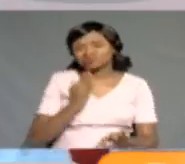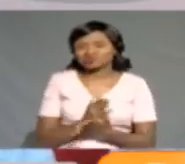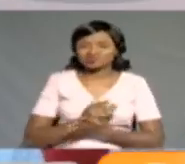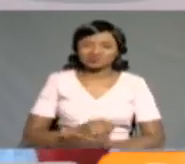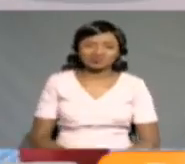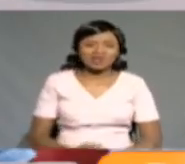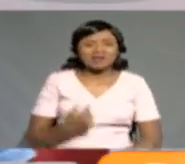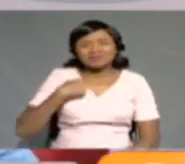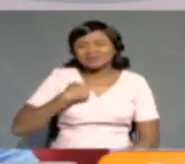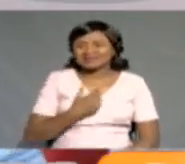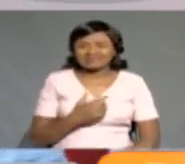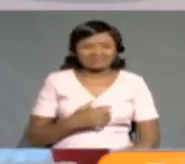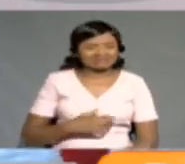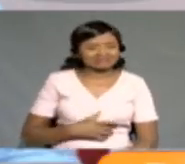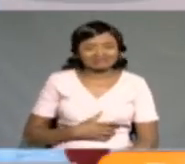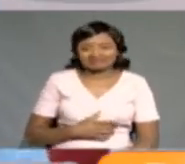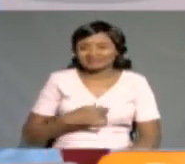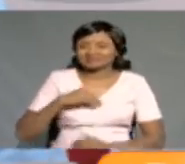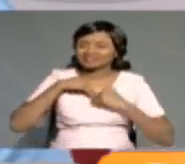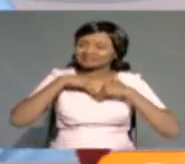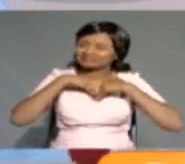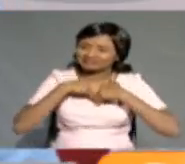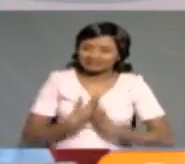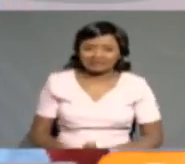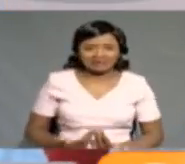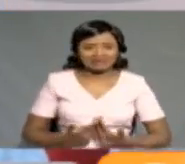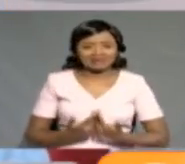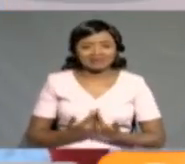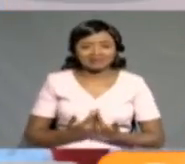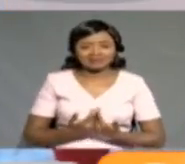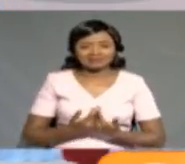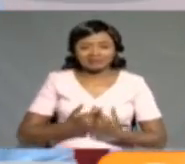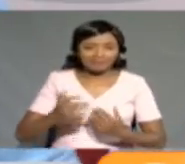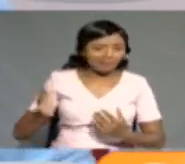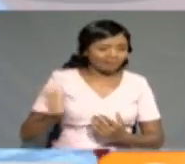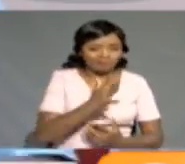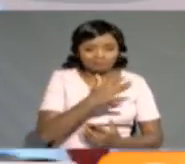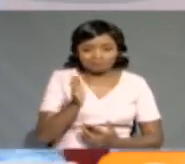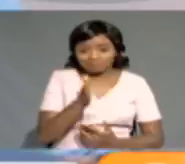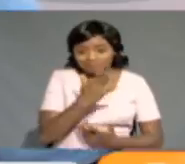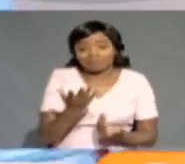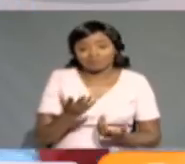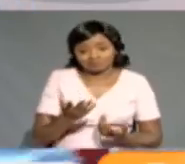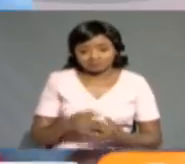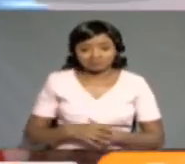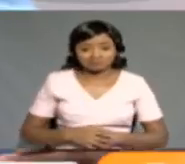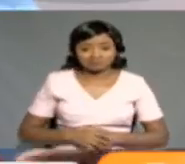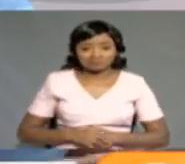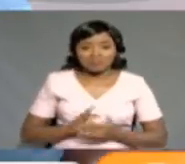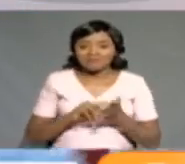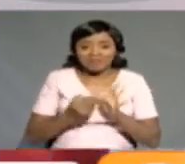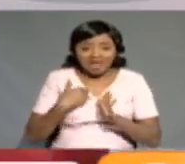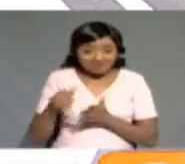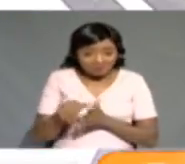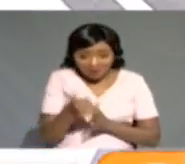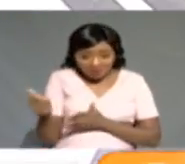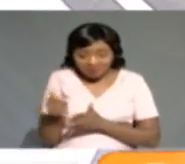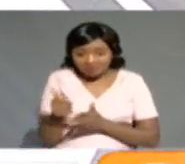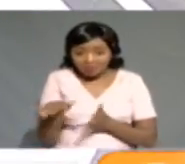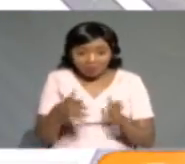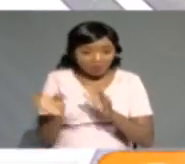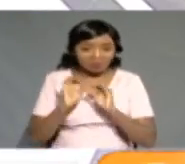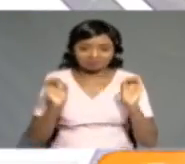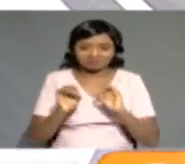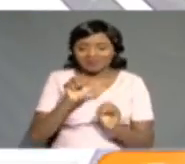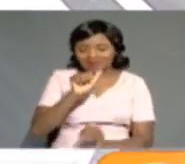tani. Nilifika mwisho. Ameni. Dunga jicho. Sikuwa na aheri. Hai. Sasa hebu tuingie